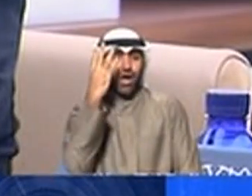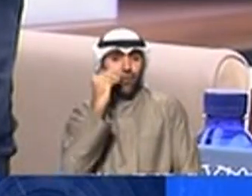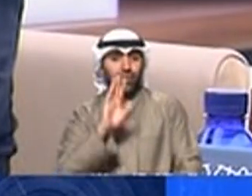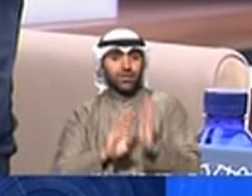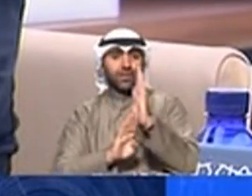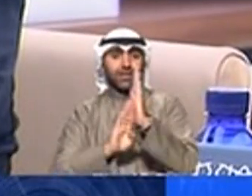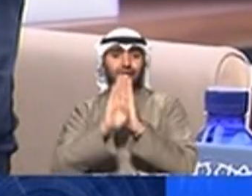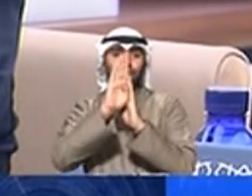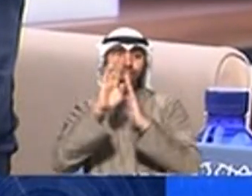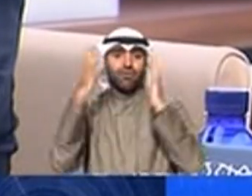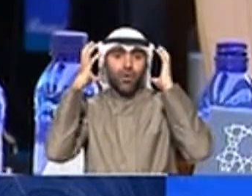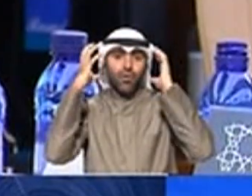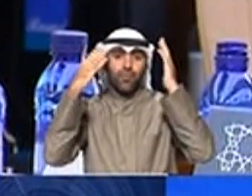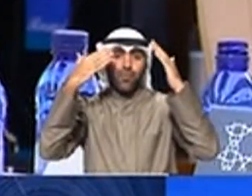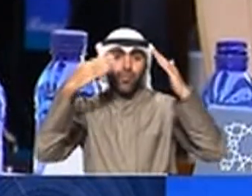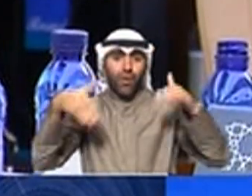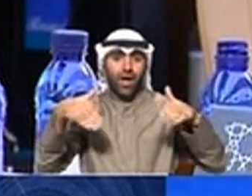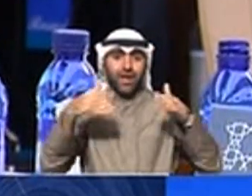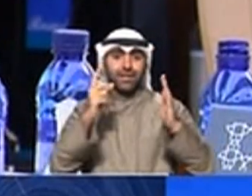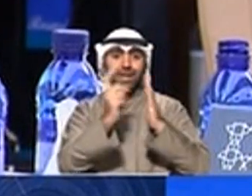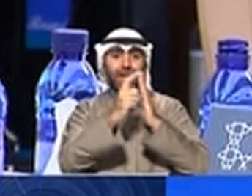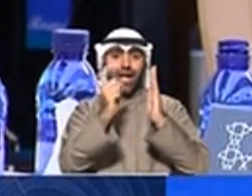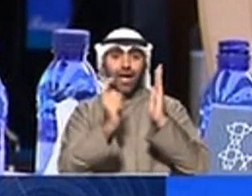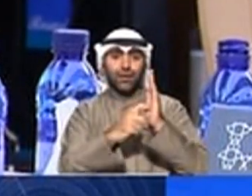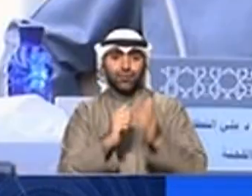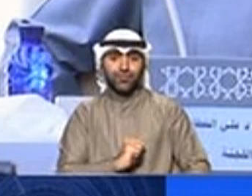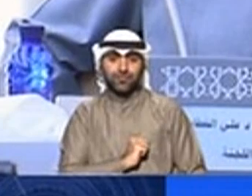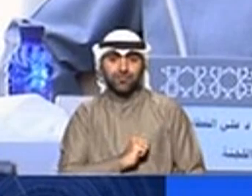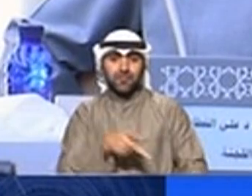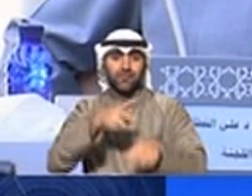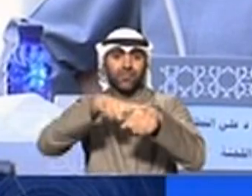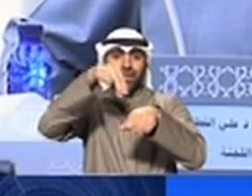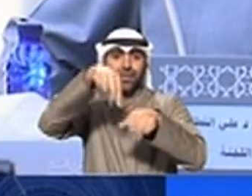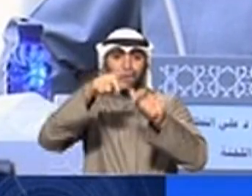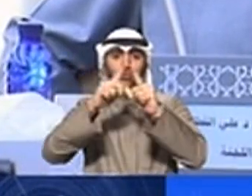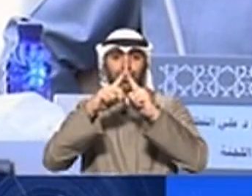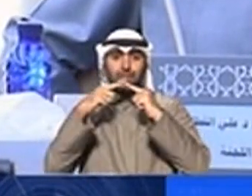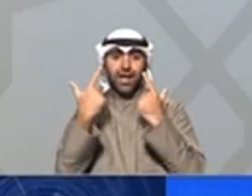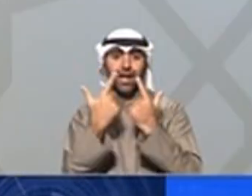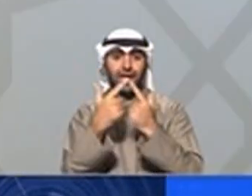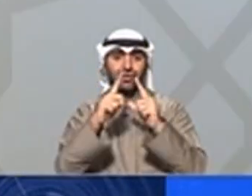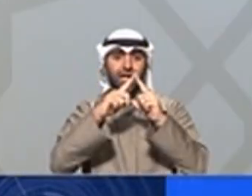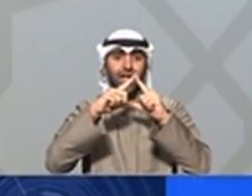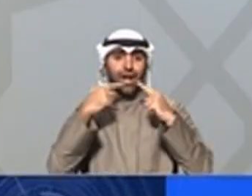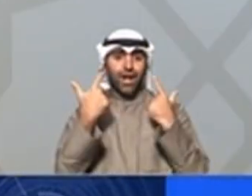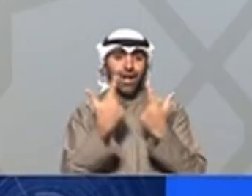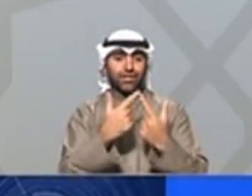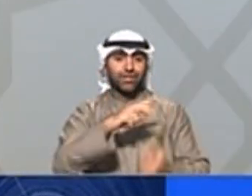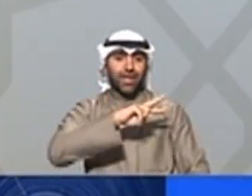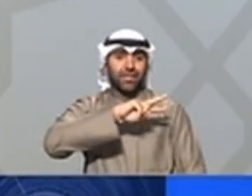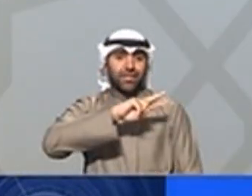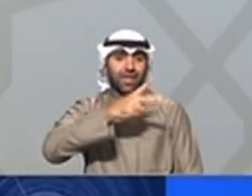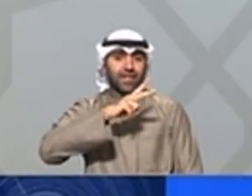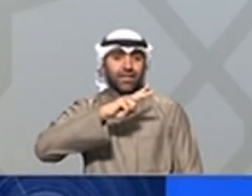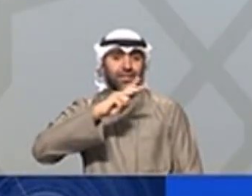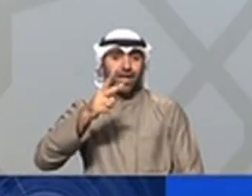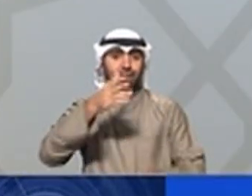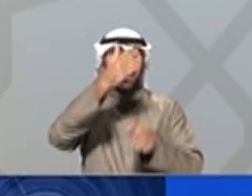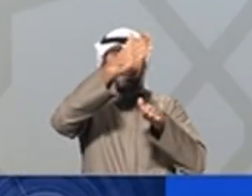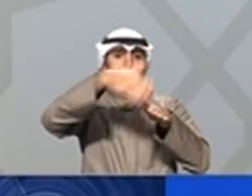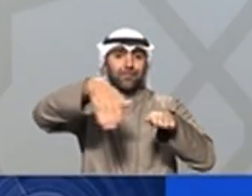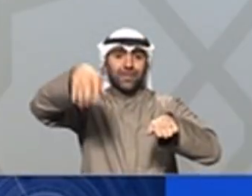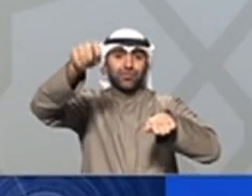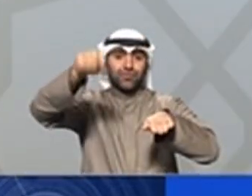الرئيس والمقرر لها وبحثت أولوياتها للمرحلة المقبلة من العمل التشريعي. اجتمعت قبل قليل لجنة